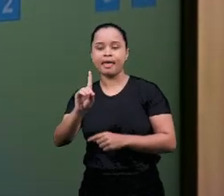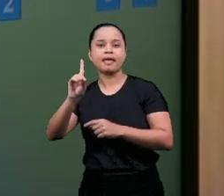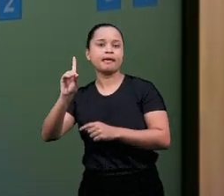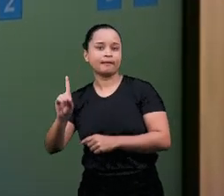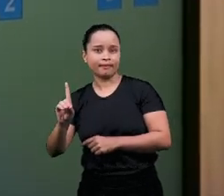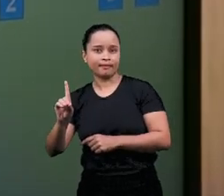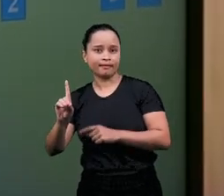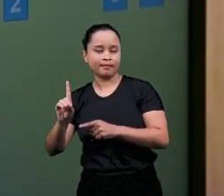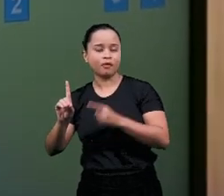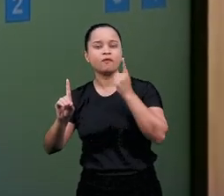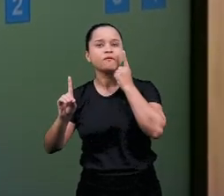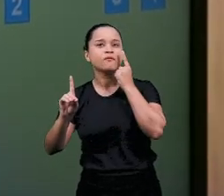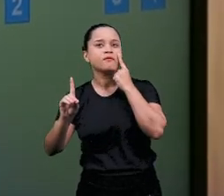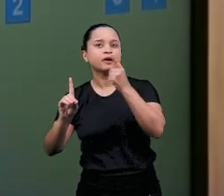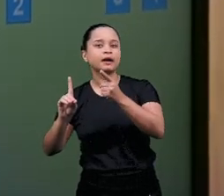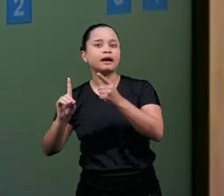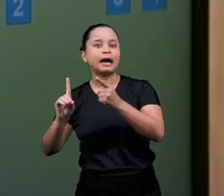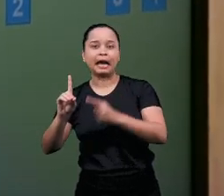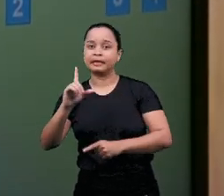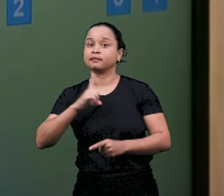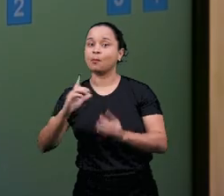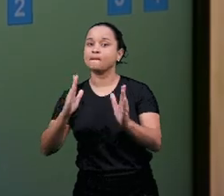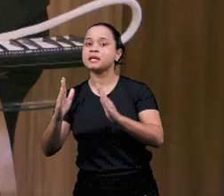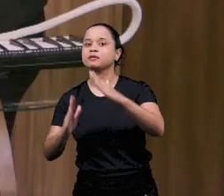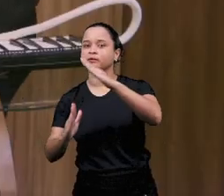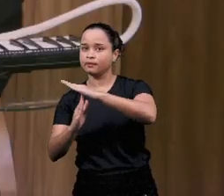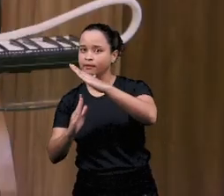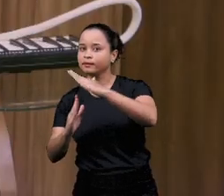Ici se trouvent les pauses.